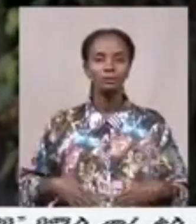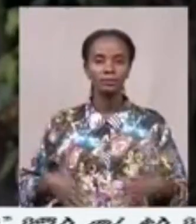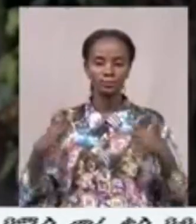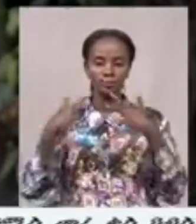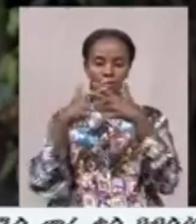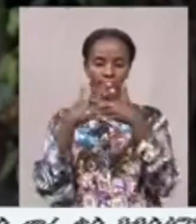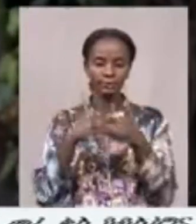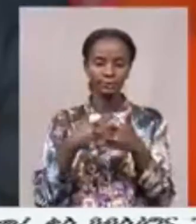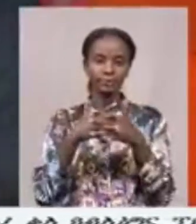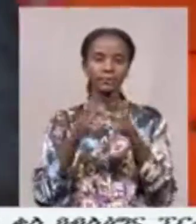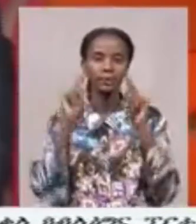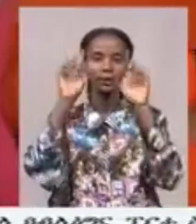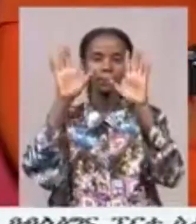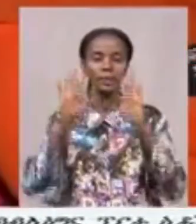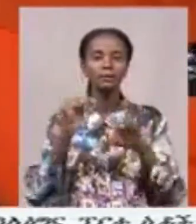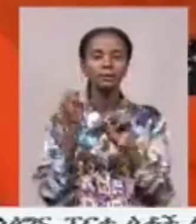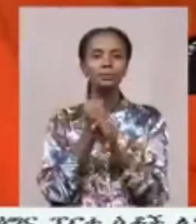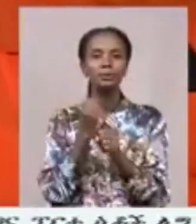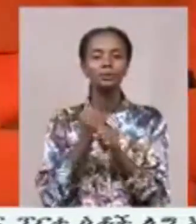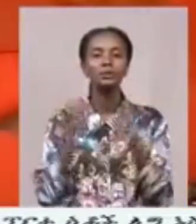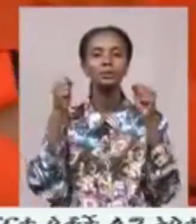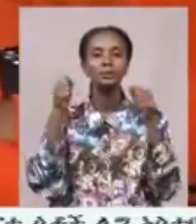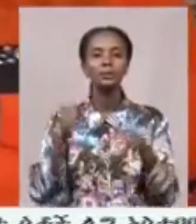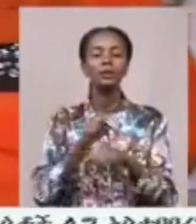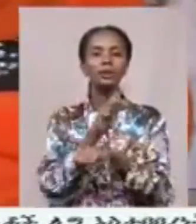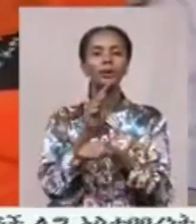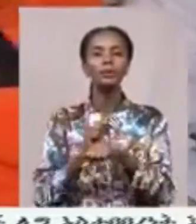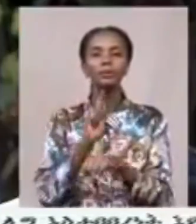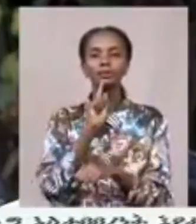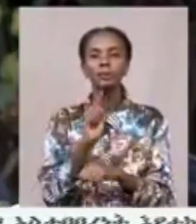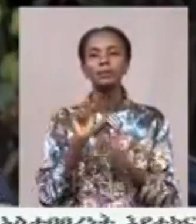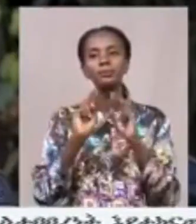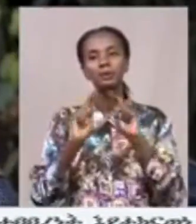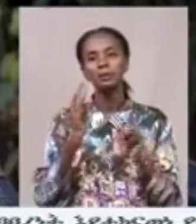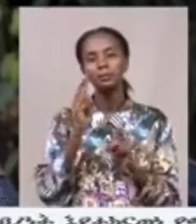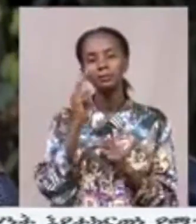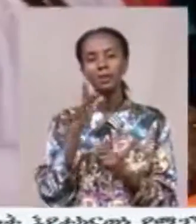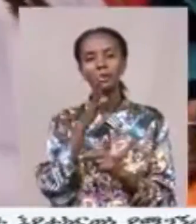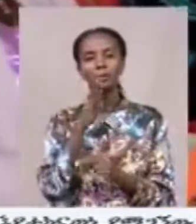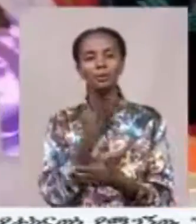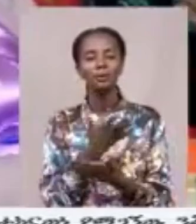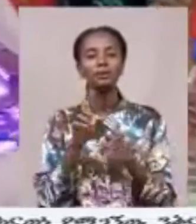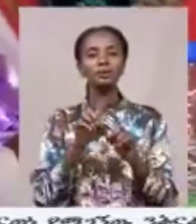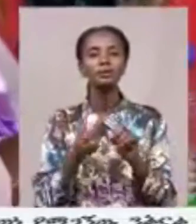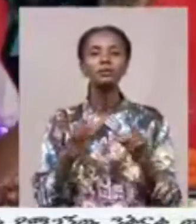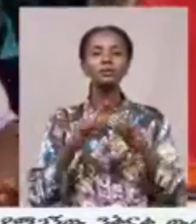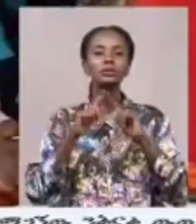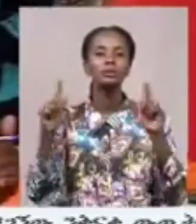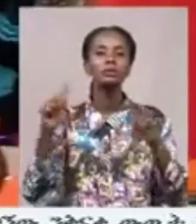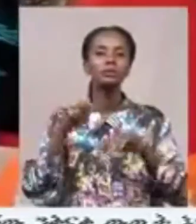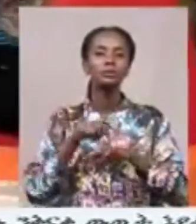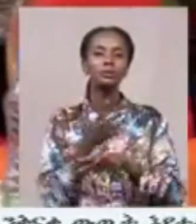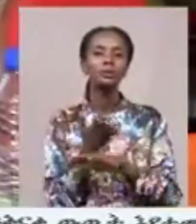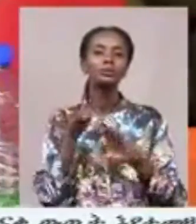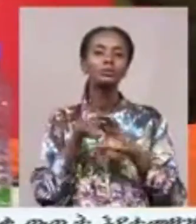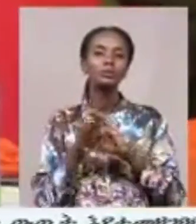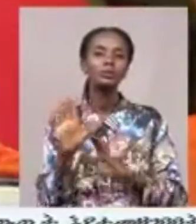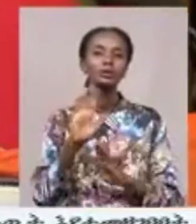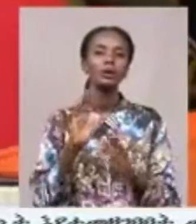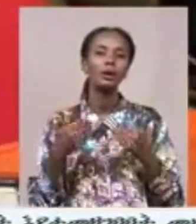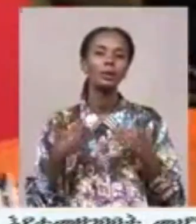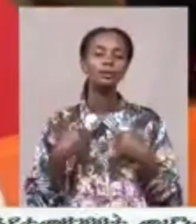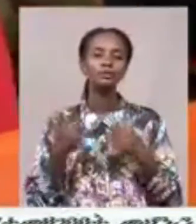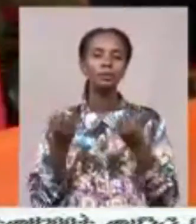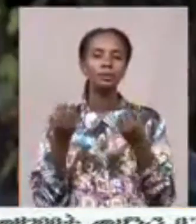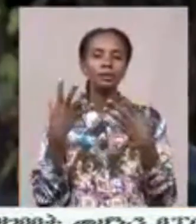ተቀናይተን ታምራዊ ስራ መስራት የምንችልባቸው ተቋማት ናቸው። በጣም የማይታዩ ነገር ግን ትልቁም ነገር ውስጣቸው ላይ ያሉ